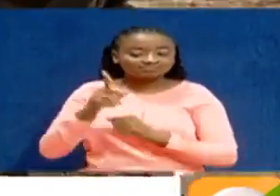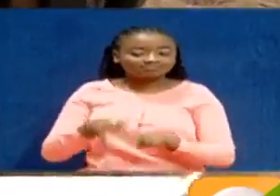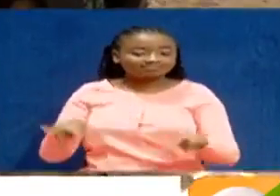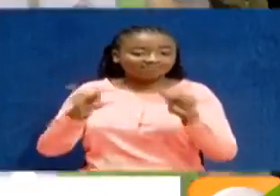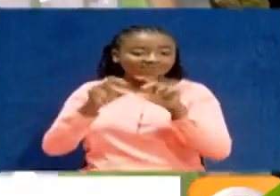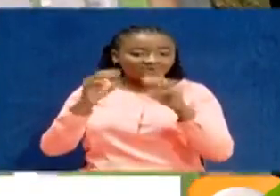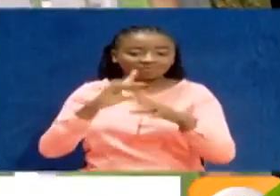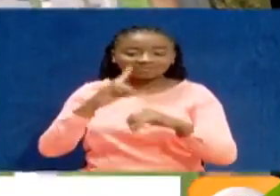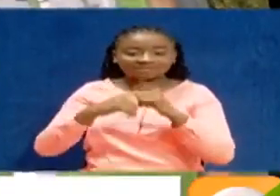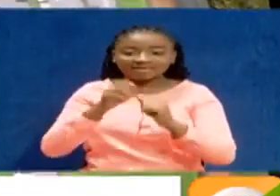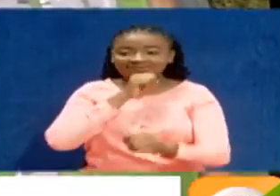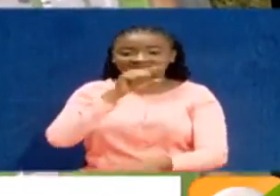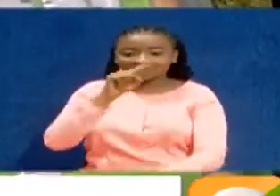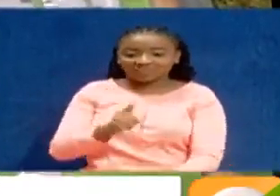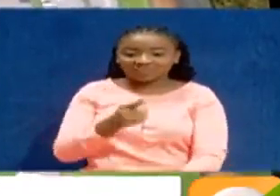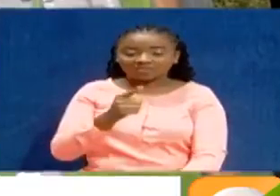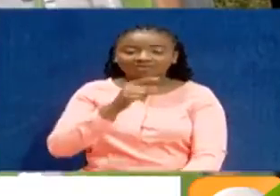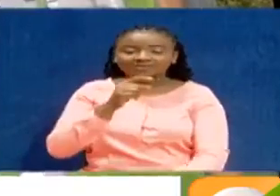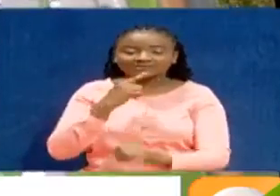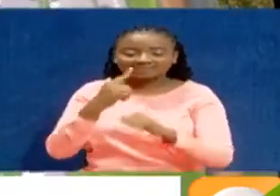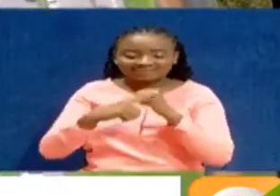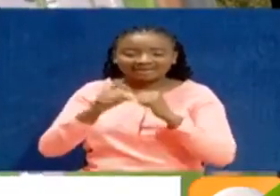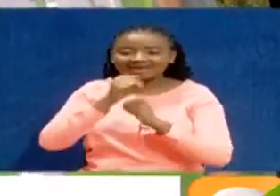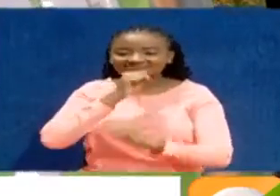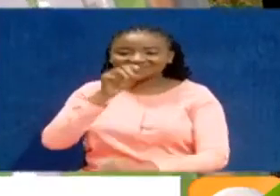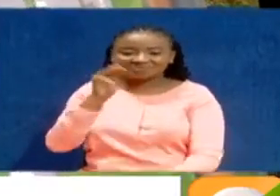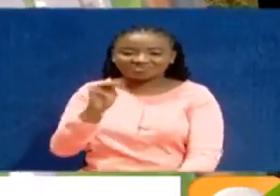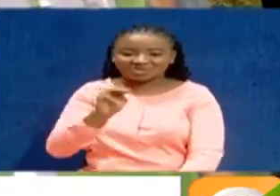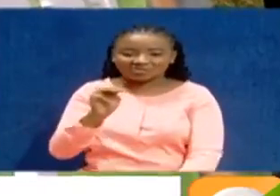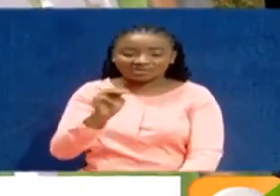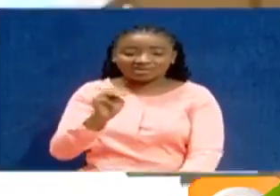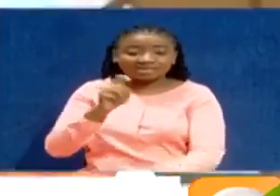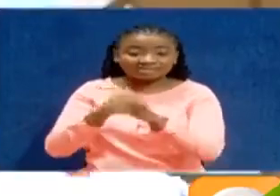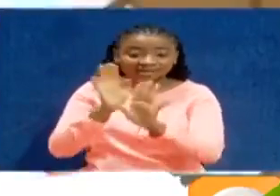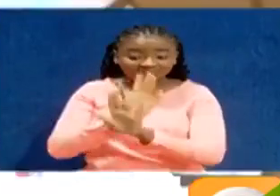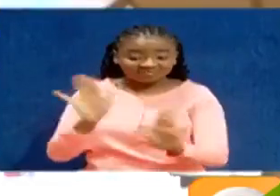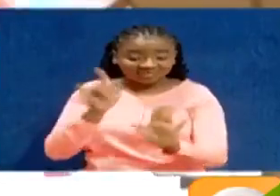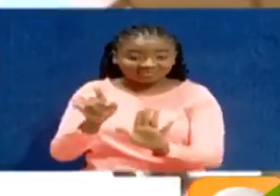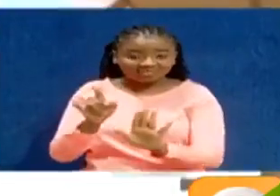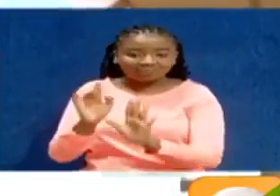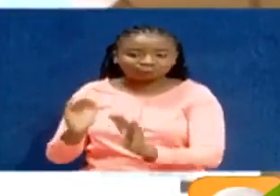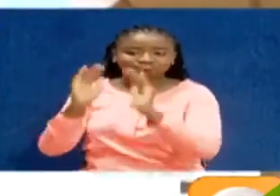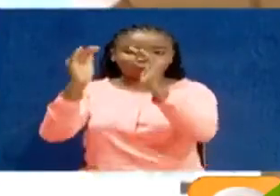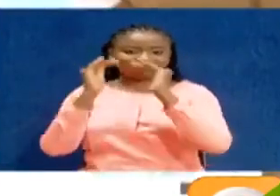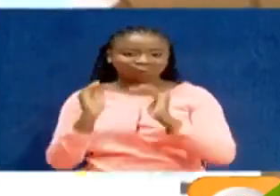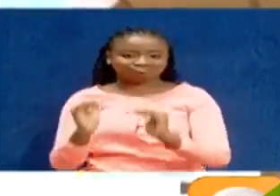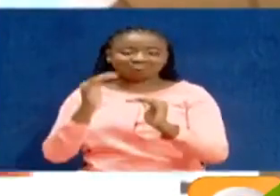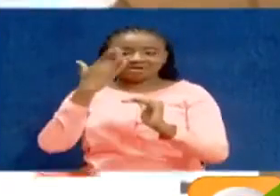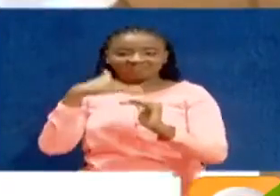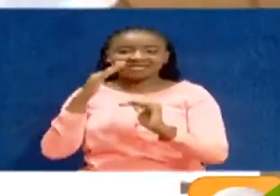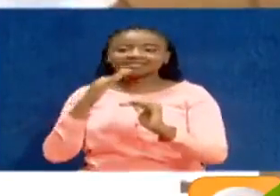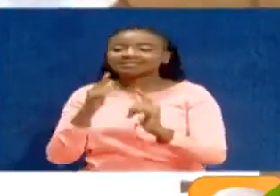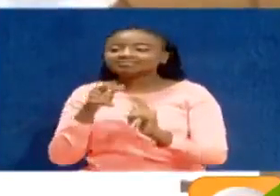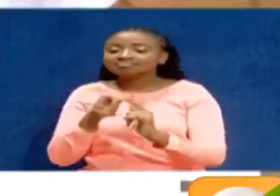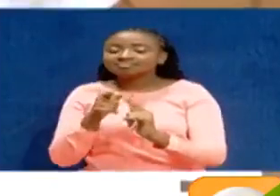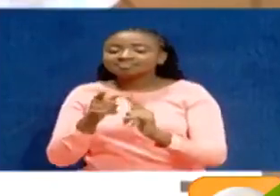shilingi millioni 650 katika awamu ya kwanza. Tukimaliza hiyo tutaenda pia awamu ya pili na tuweze